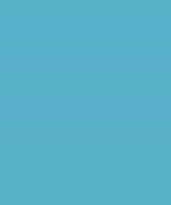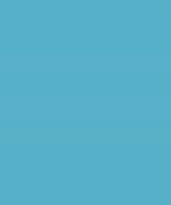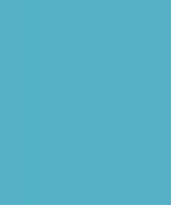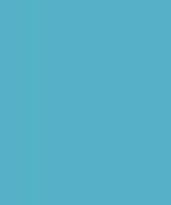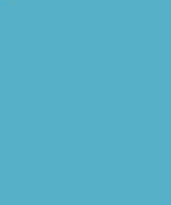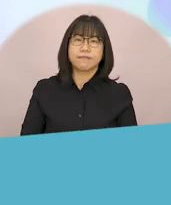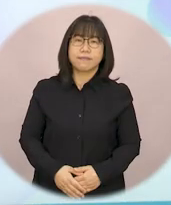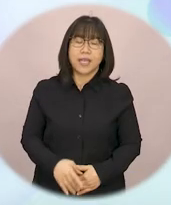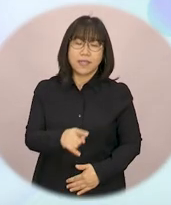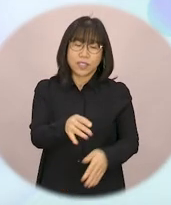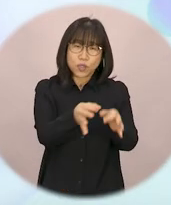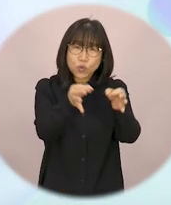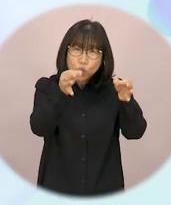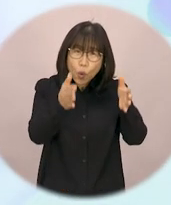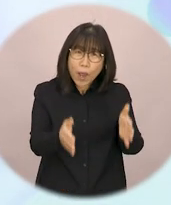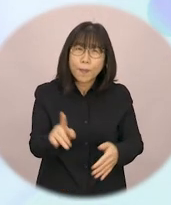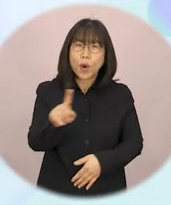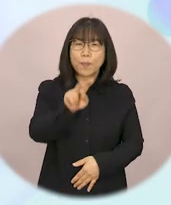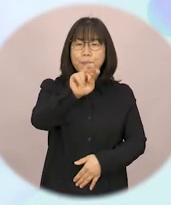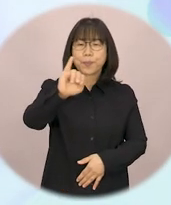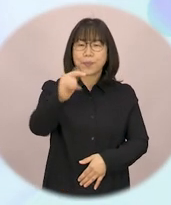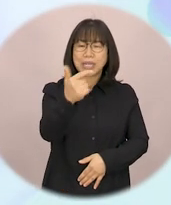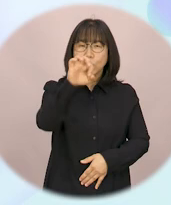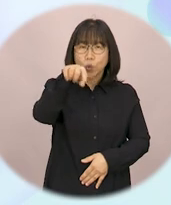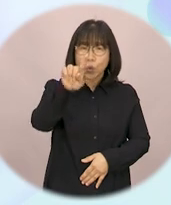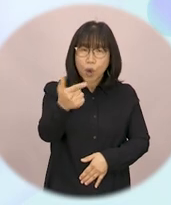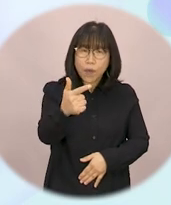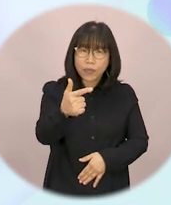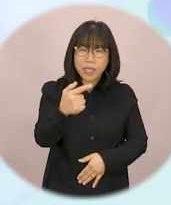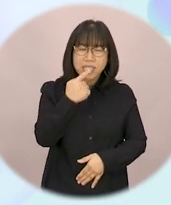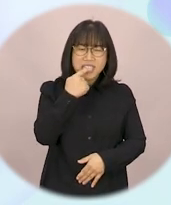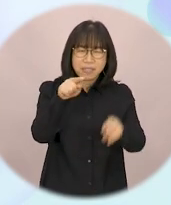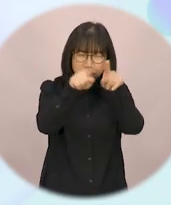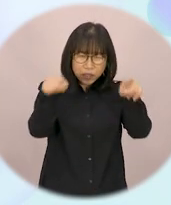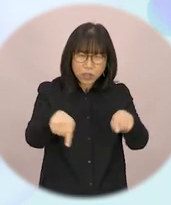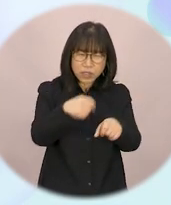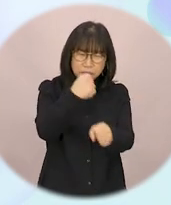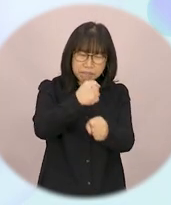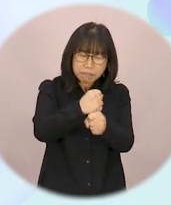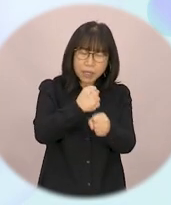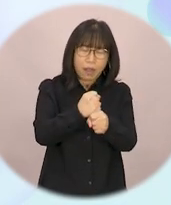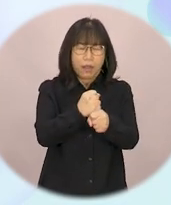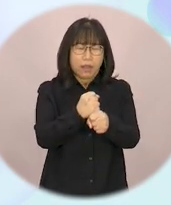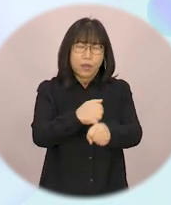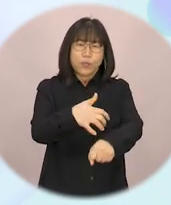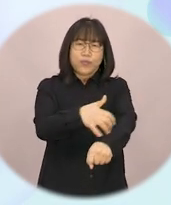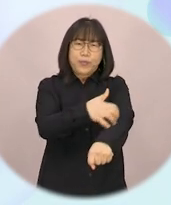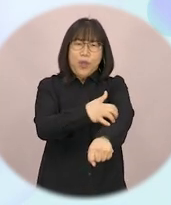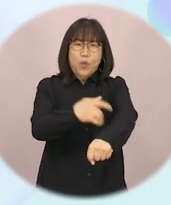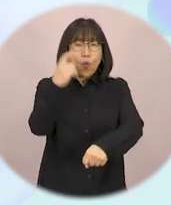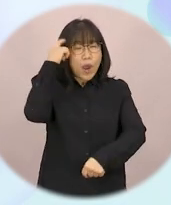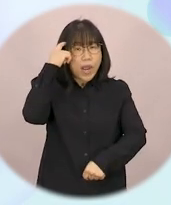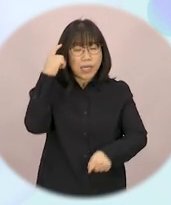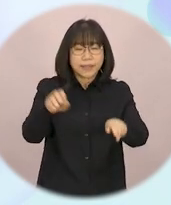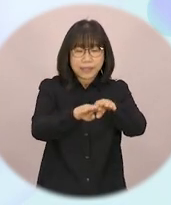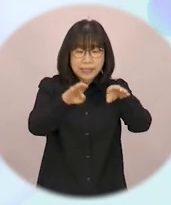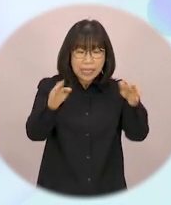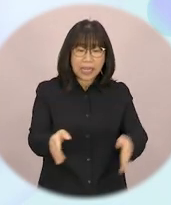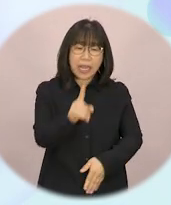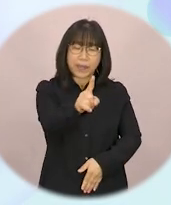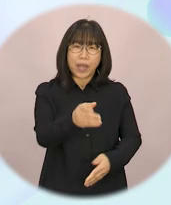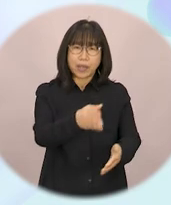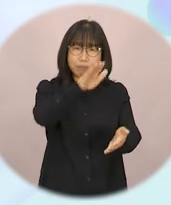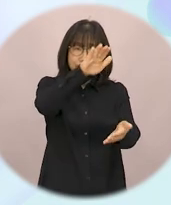으 아 그동안 민원서식 을 작성할 때 민원서식 태스크에 만 작성 예시 가 부착돼 있어서